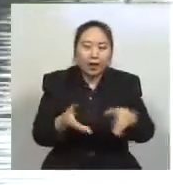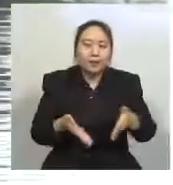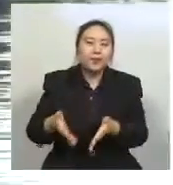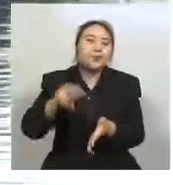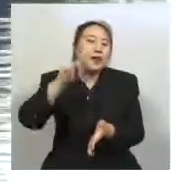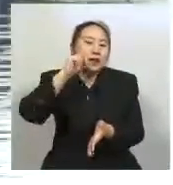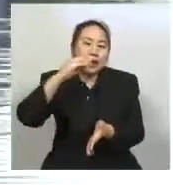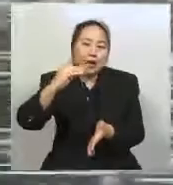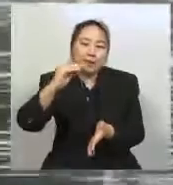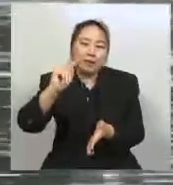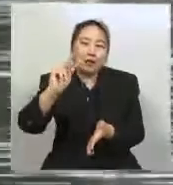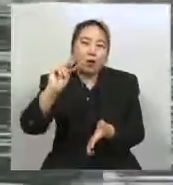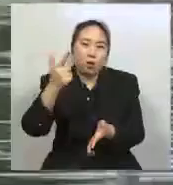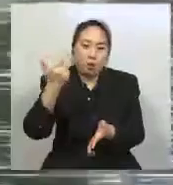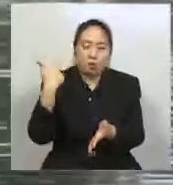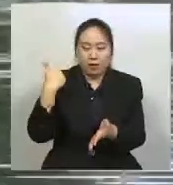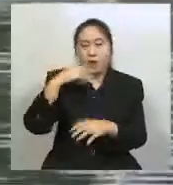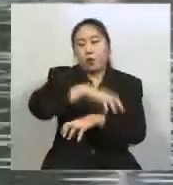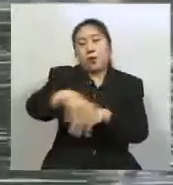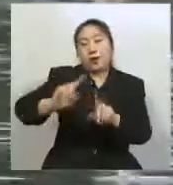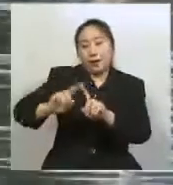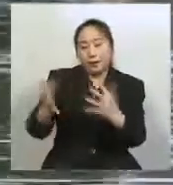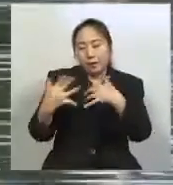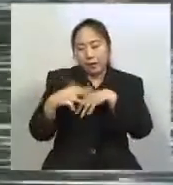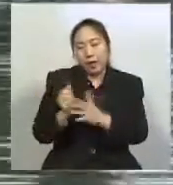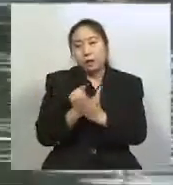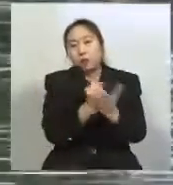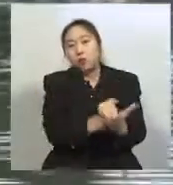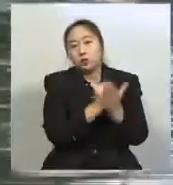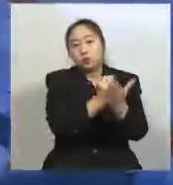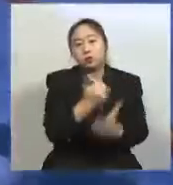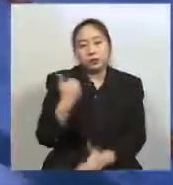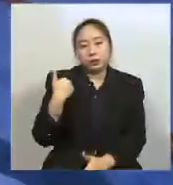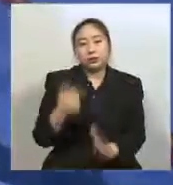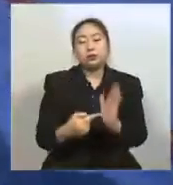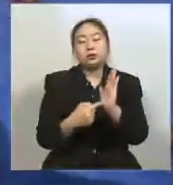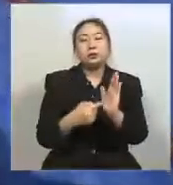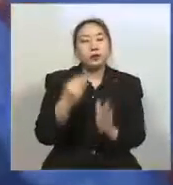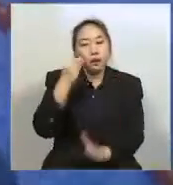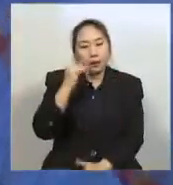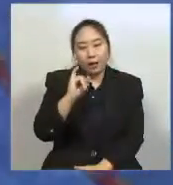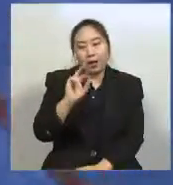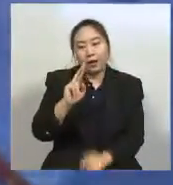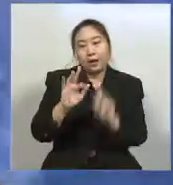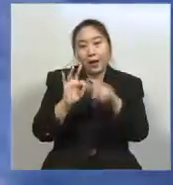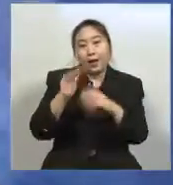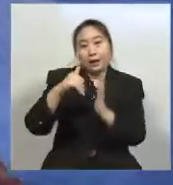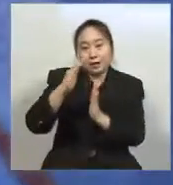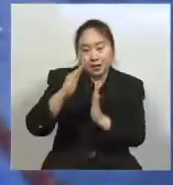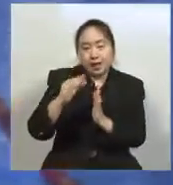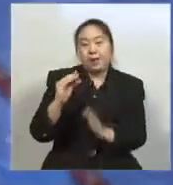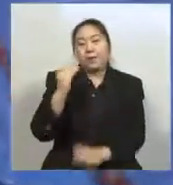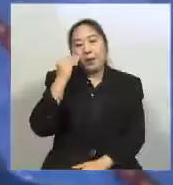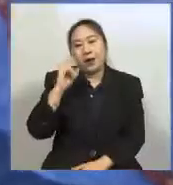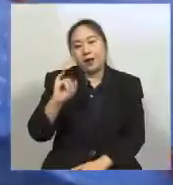ำโขงครับก็มีหลายหน่วยงานประสานเจ้าหน้าที่มาให้ความช่วยเหลืออย่างต่อเนื่องอย่างที่บ้านไร่เหนือและบ้านไร่โดมในตำบล